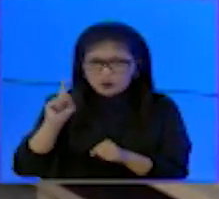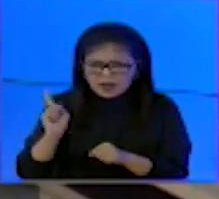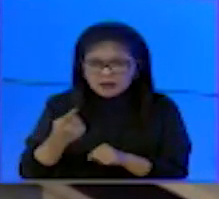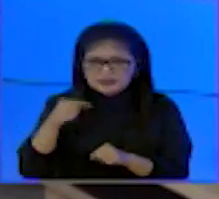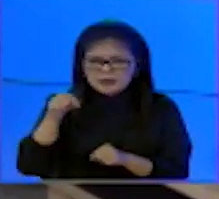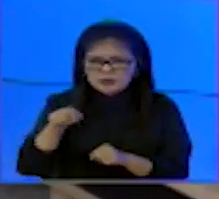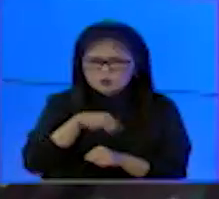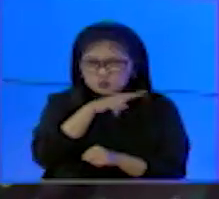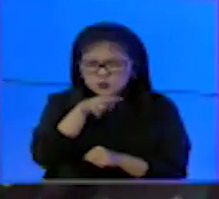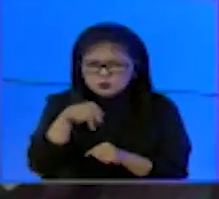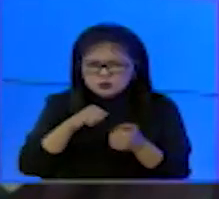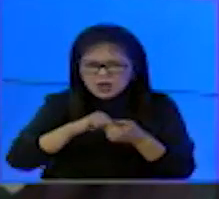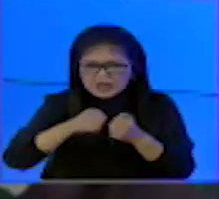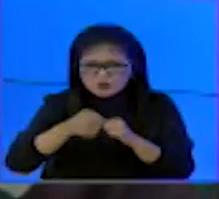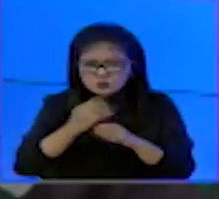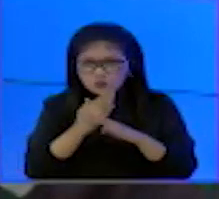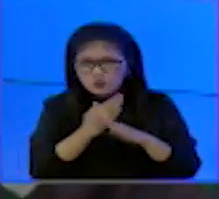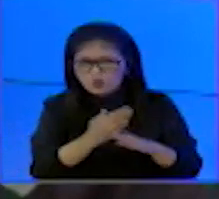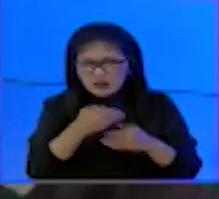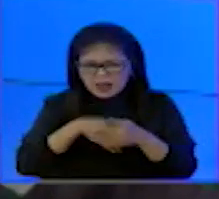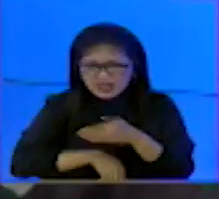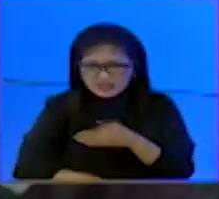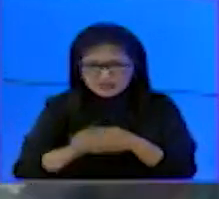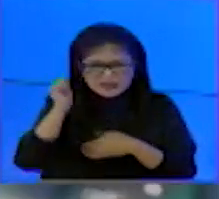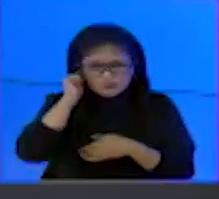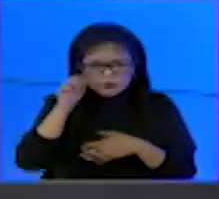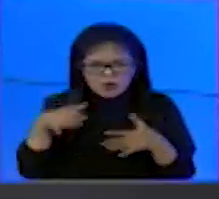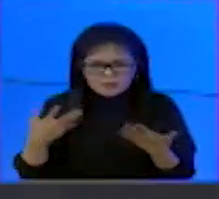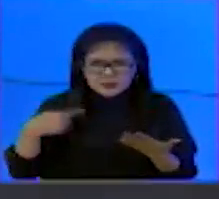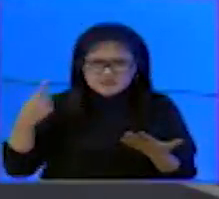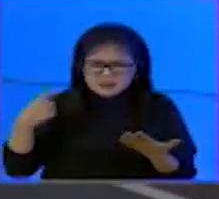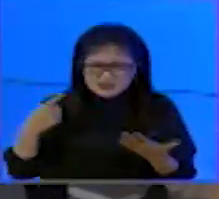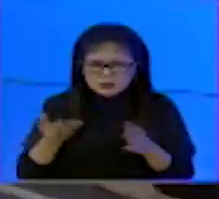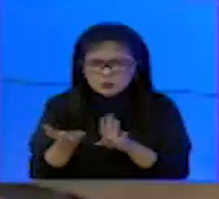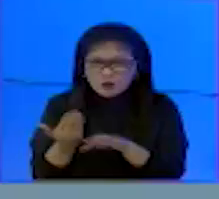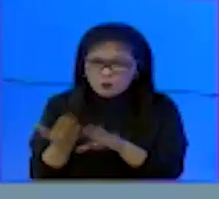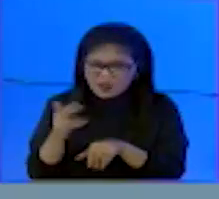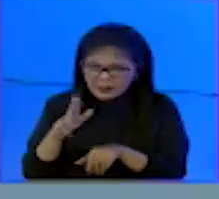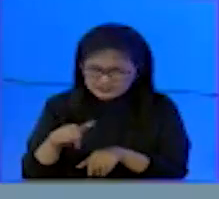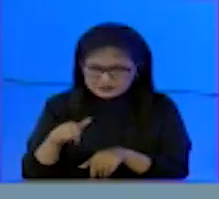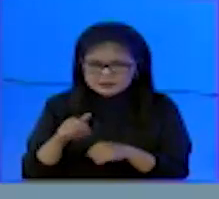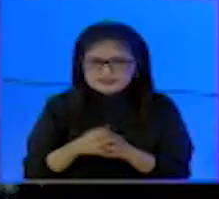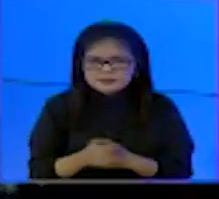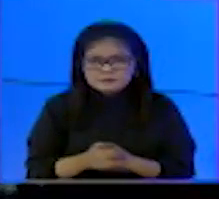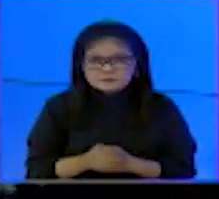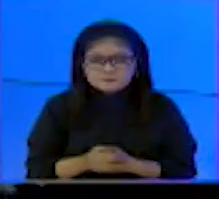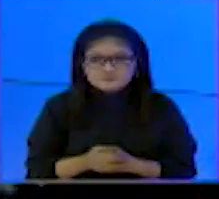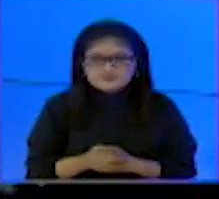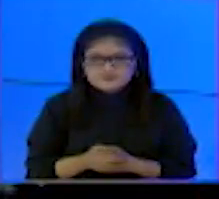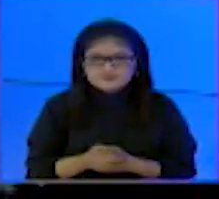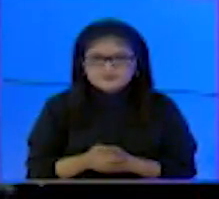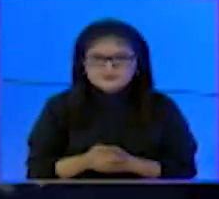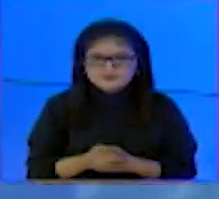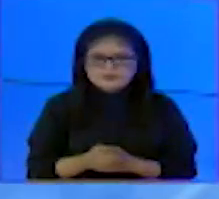kasus penolakan persalinan ibu hamil yang kerap terjadi. Dari Bukit Tinggi, Sumatera Barat, Wayu Sikumbang, iNews melaporkan.